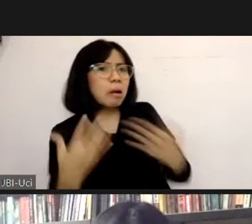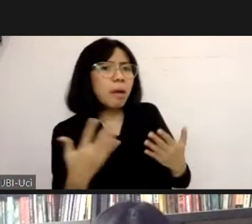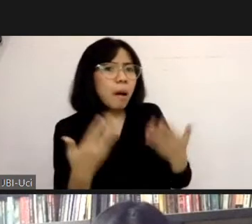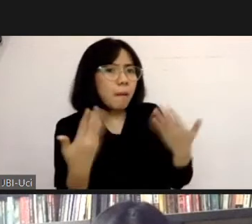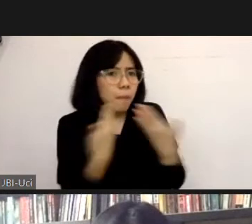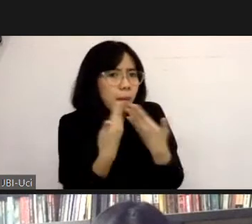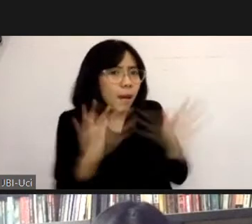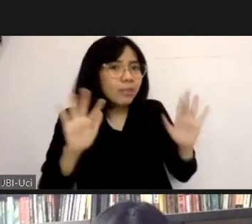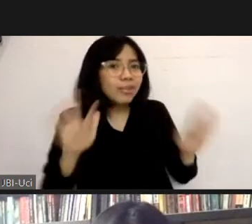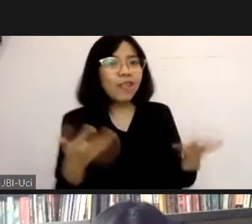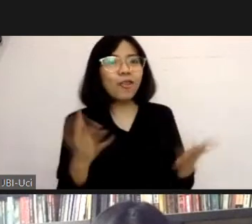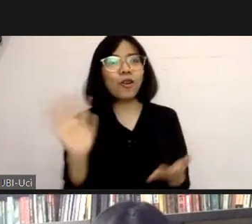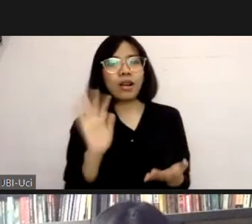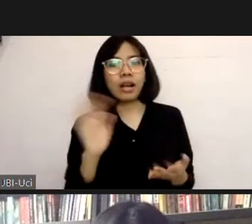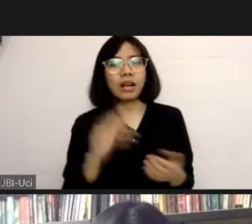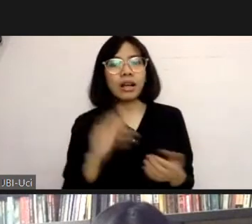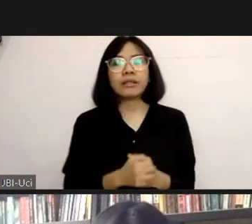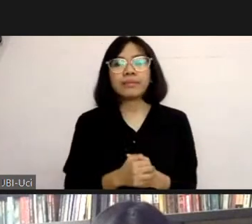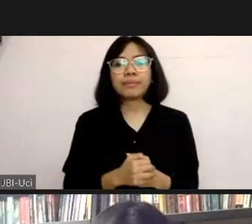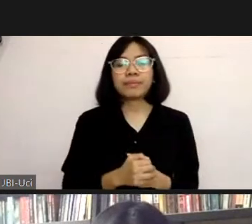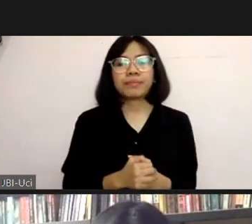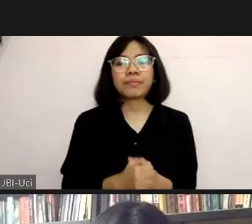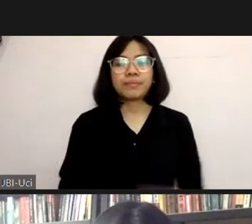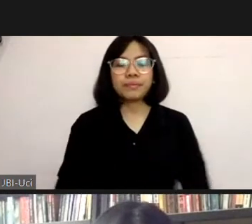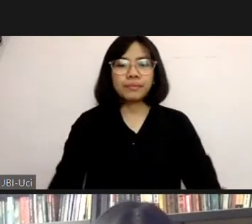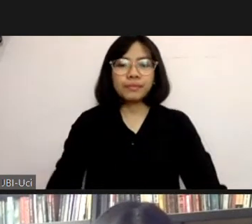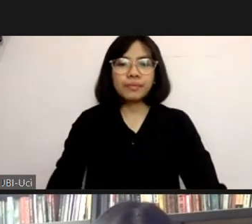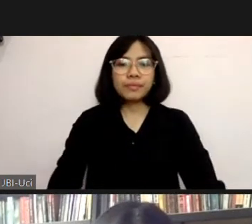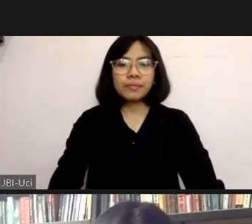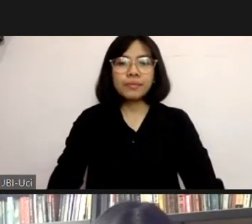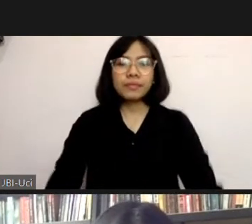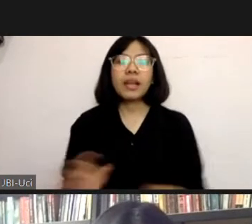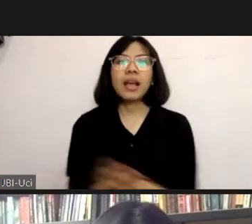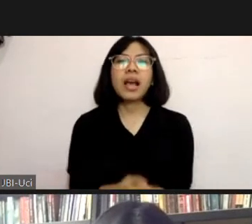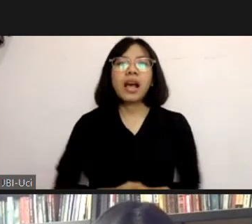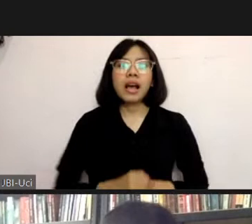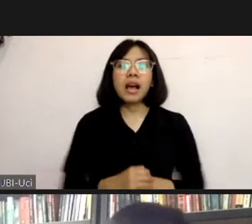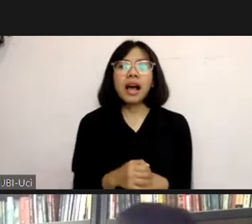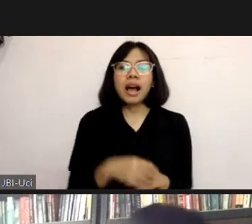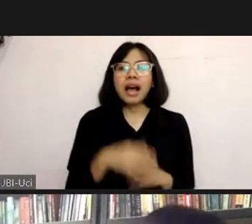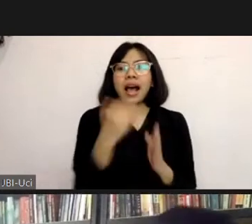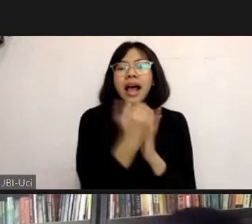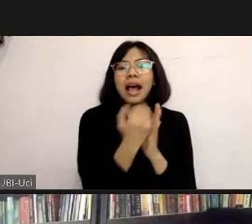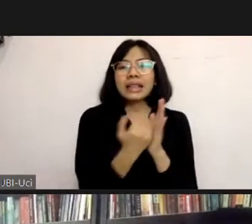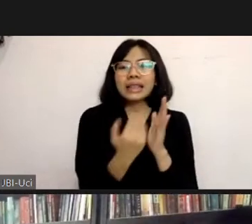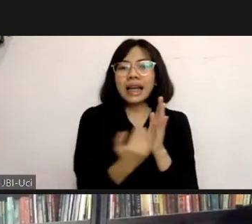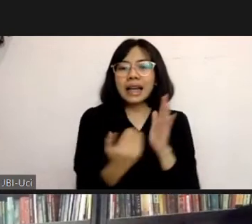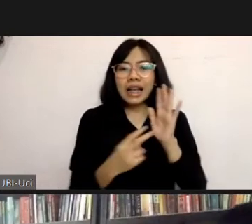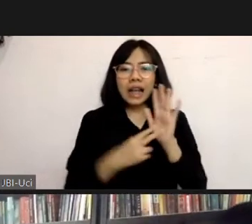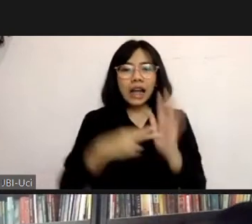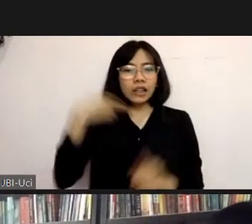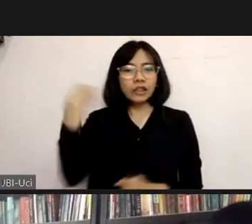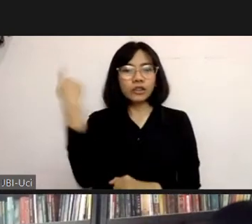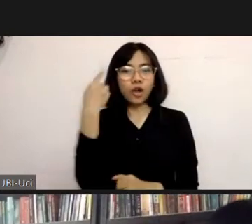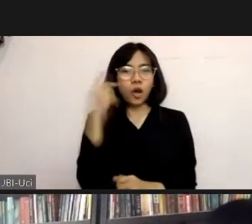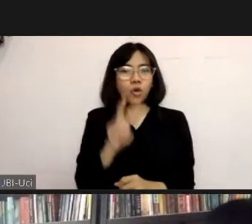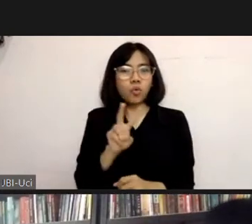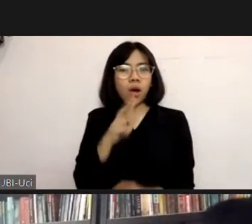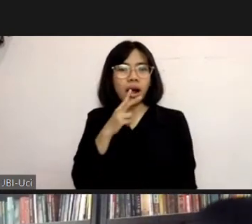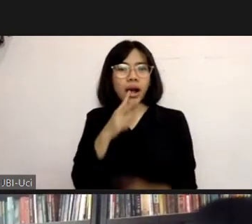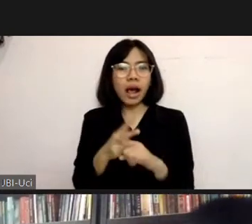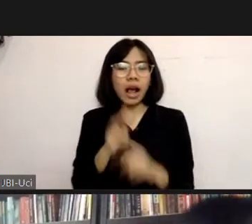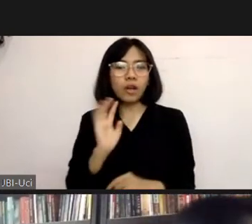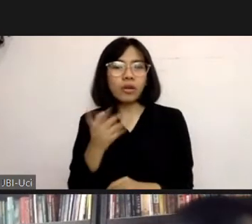Paling tidak dalam tahun terakhir, ada 2 rangkaian aksi berskala nasional yang terkait dengan proses